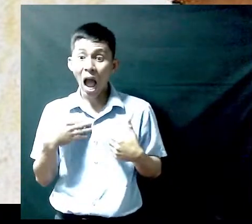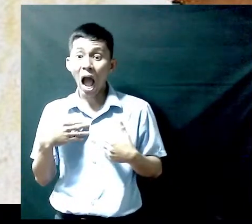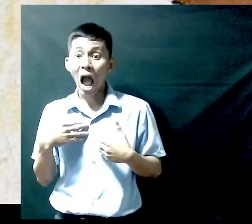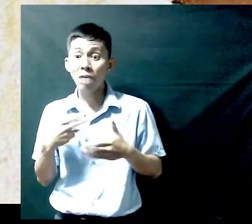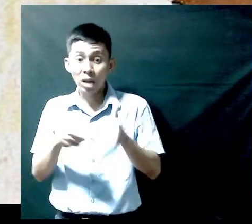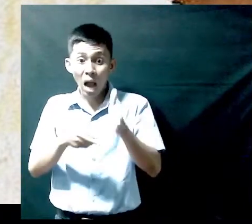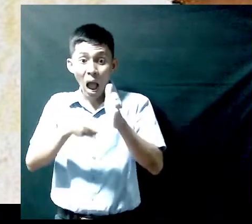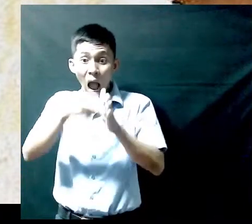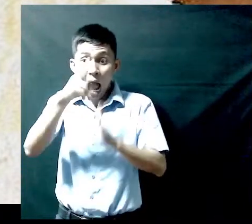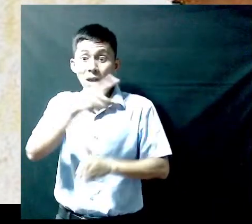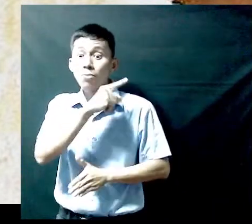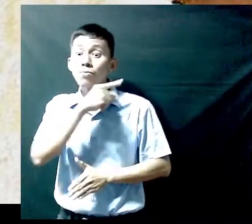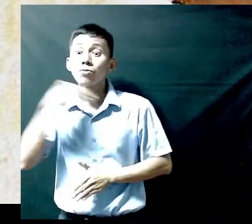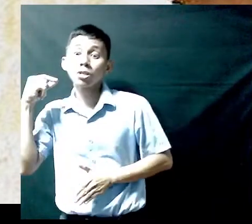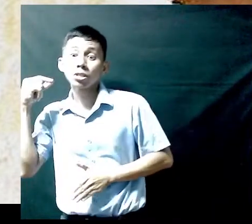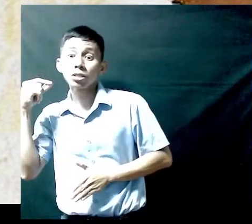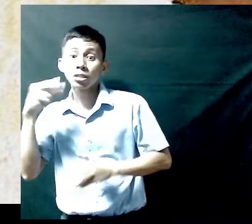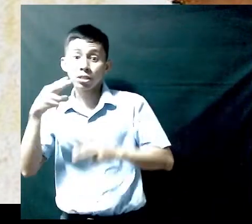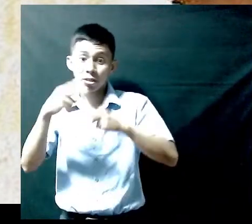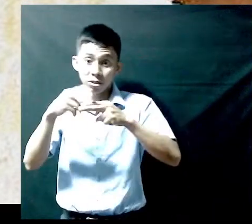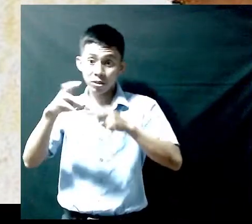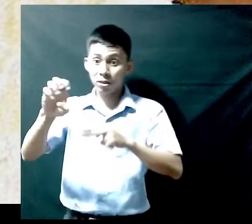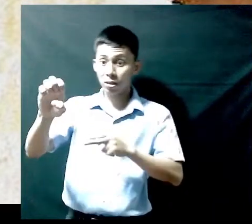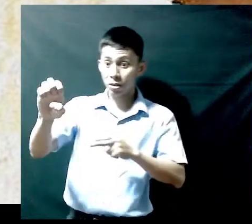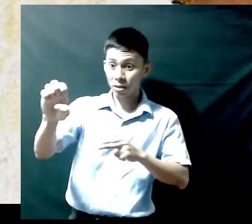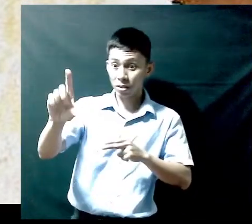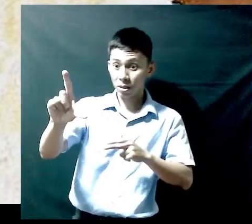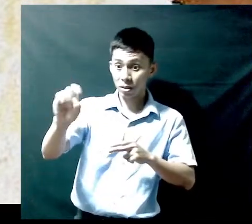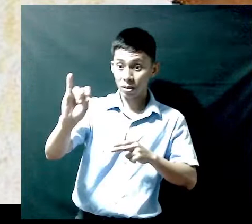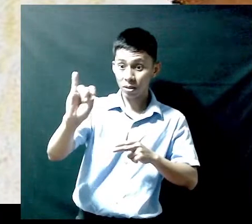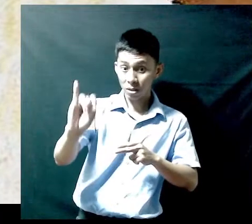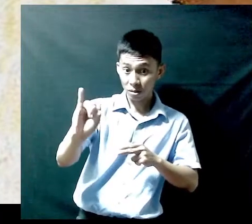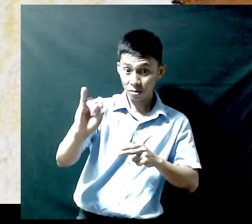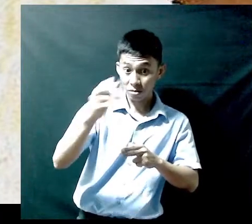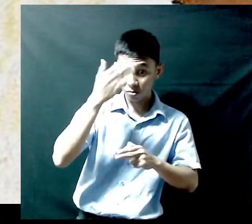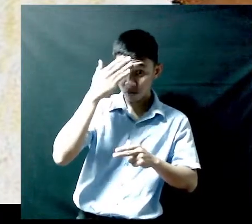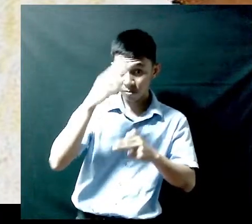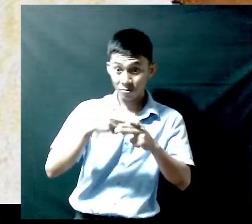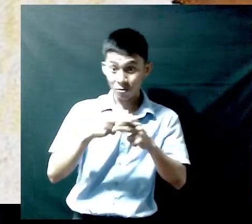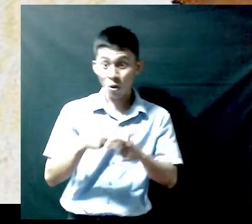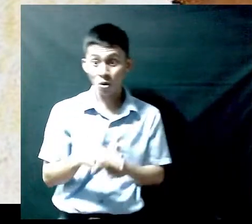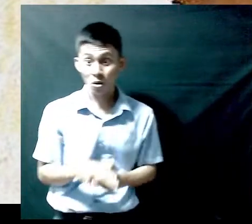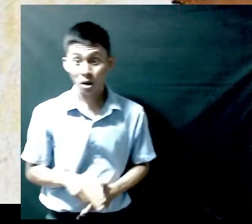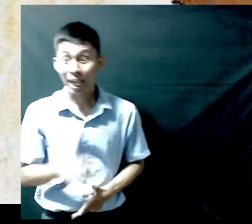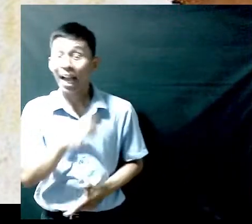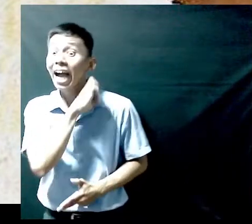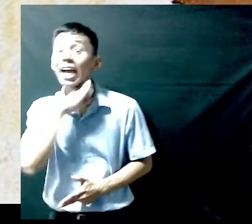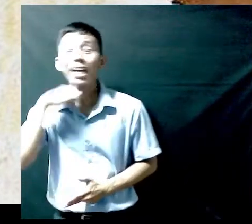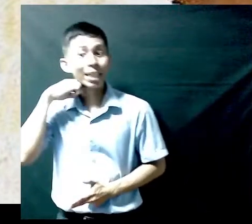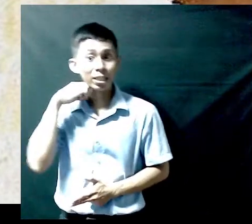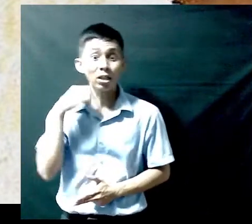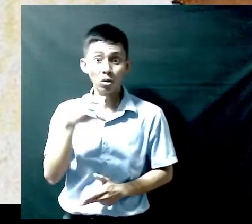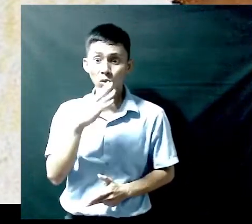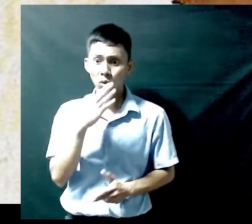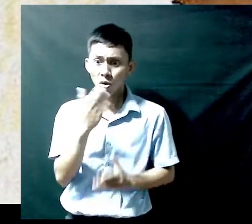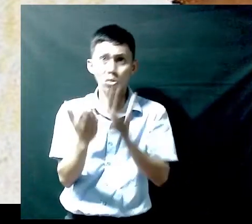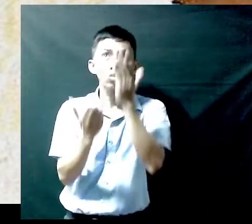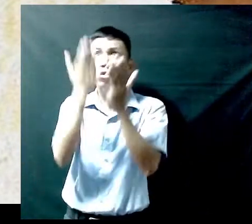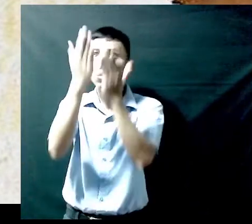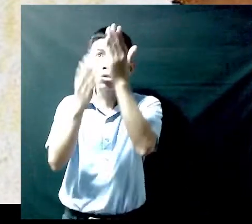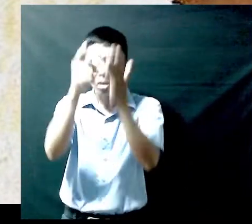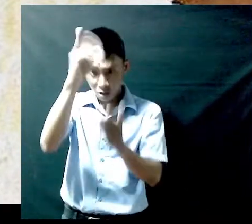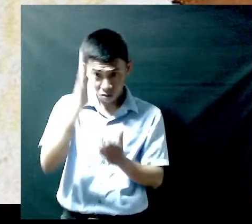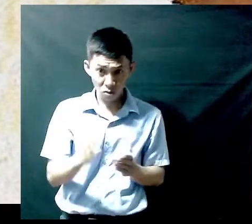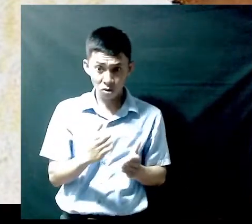high priest. Ang pangalan ay si Eli. At si Eli ay tapat na lingkod ng Diyos. But